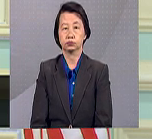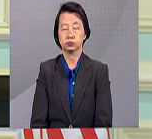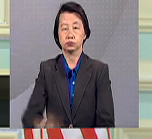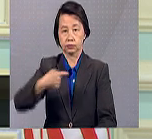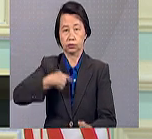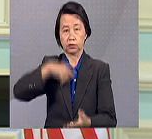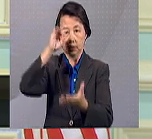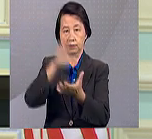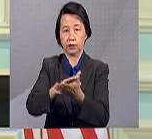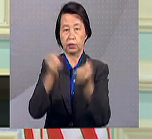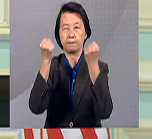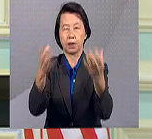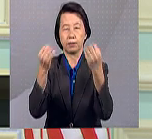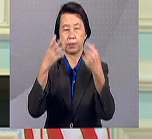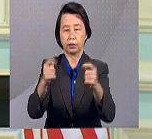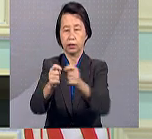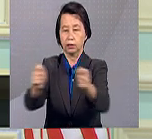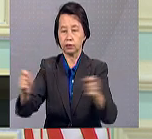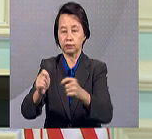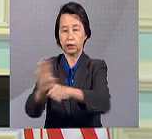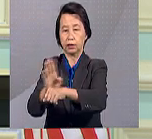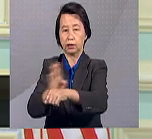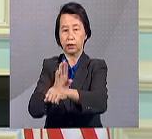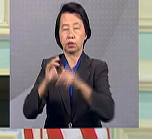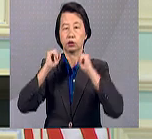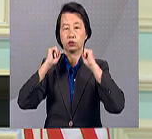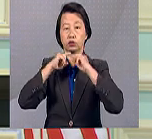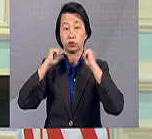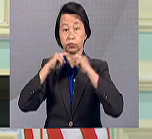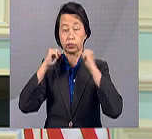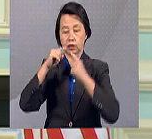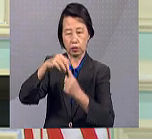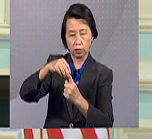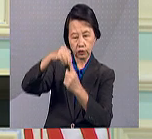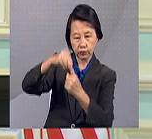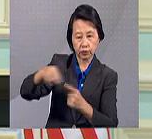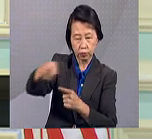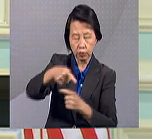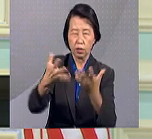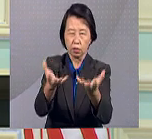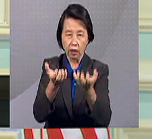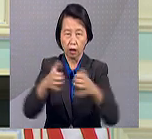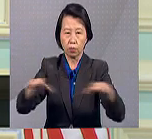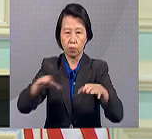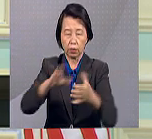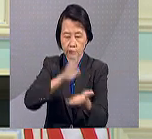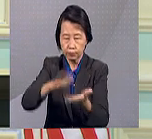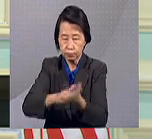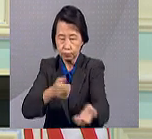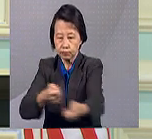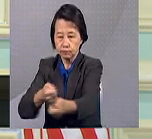Saya percaya banyak premis-premis perniagaan swasta terutamanya yang ingin melakukan